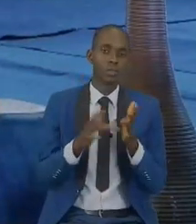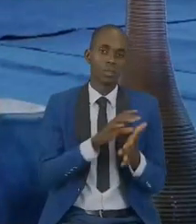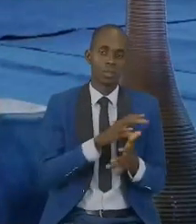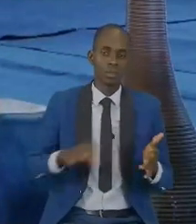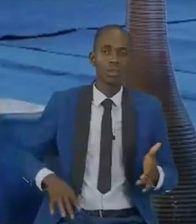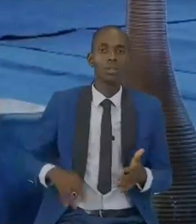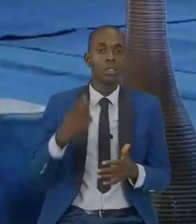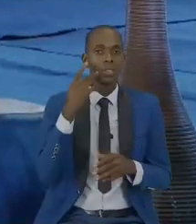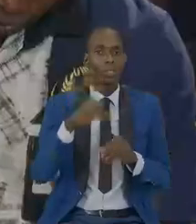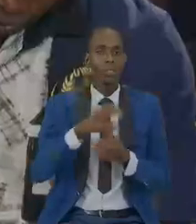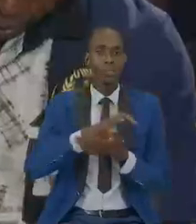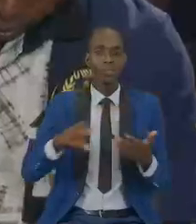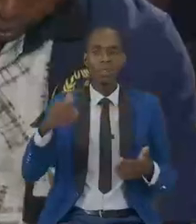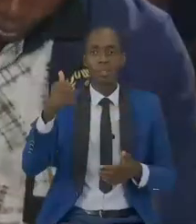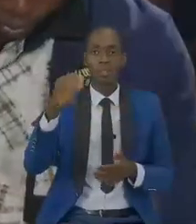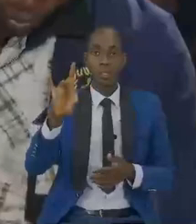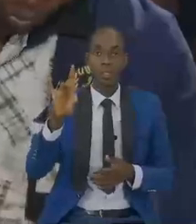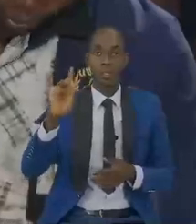du Dieu Tout-Puissant.